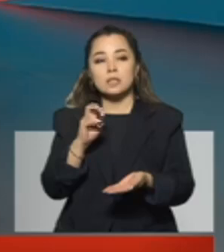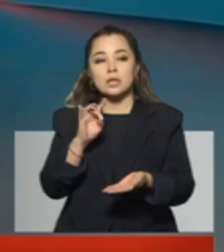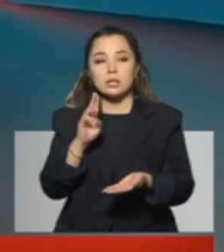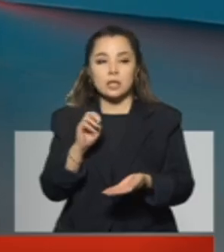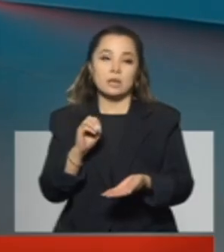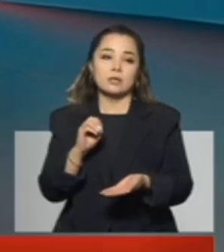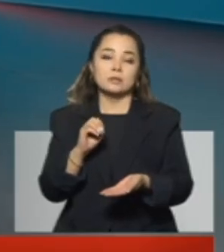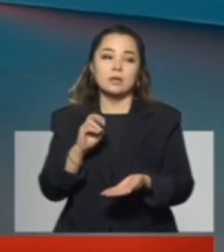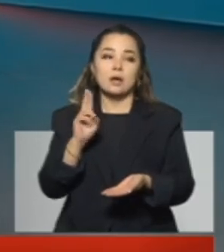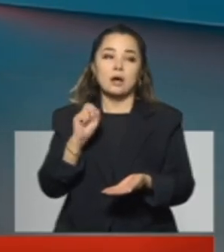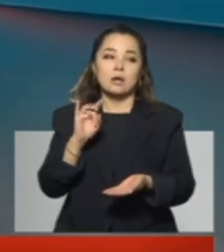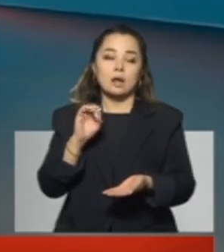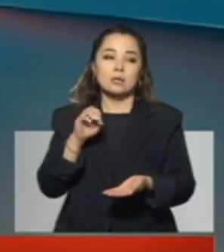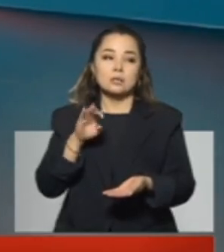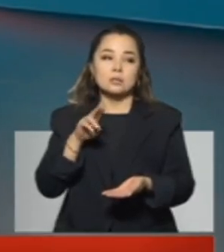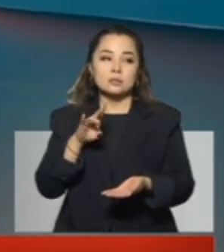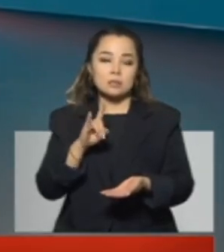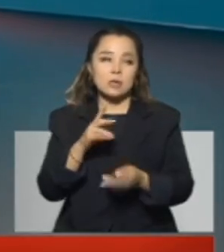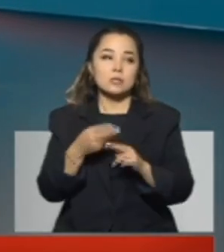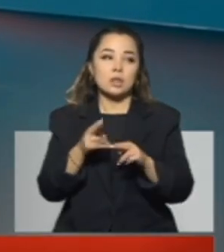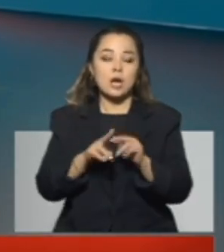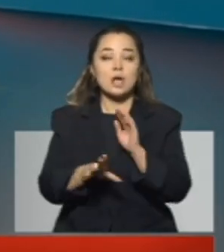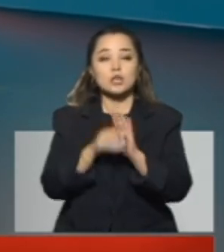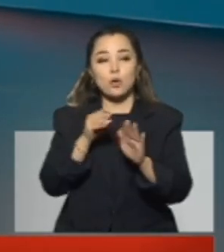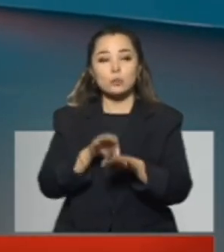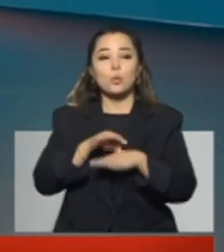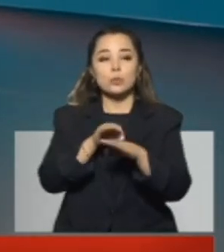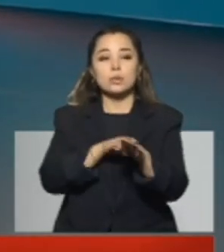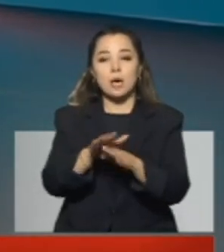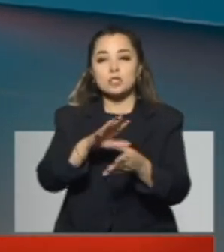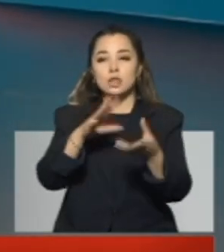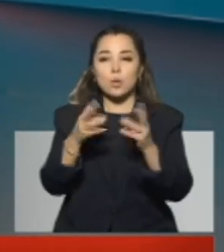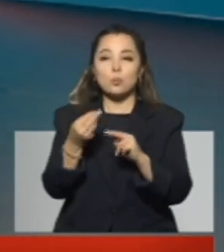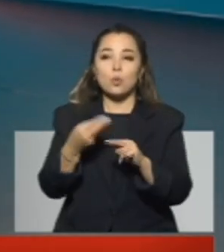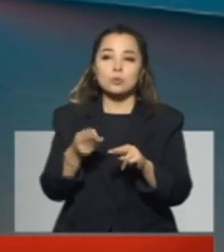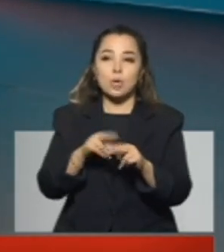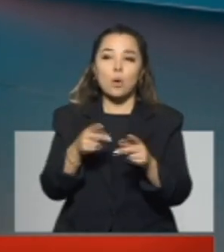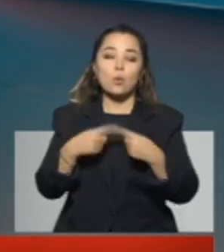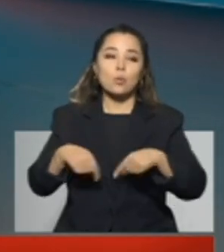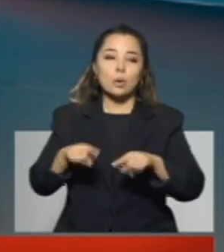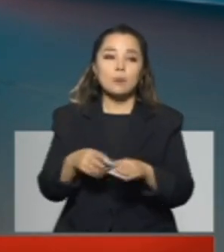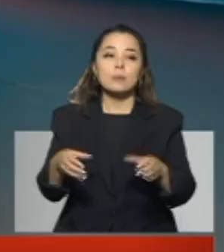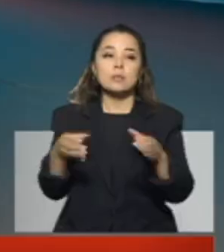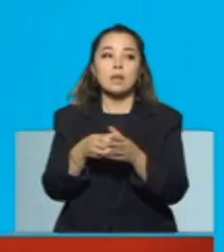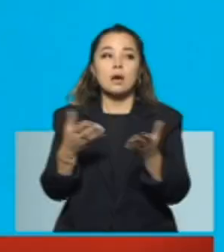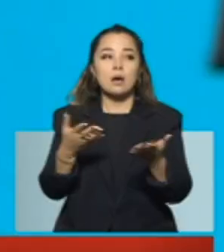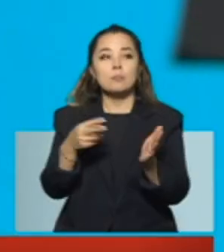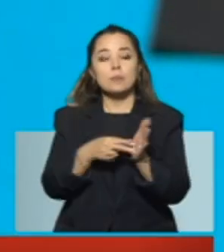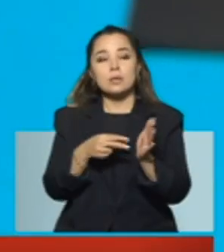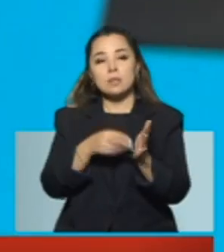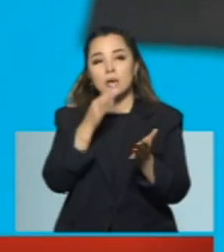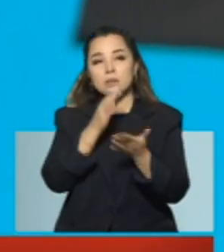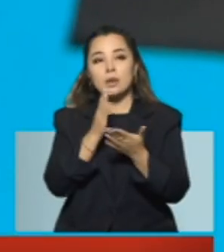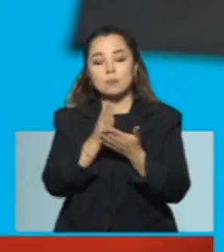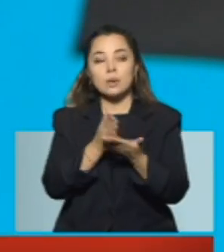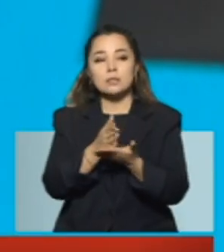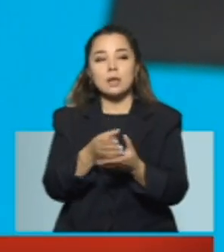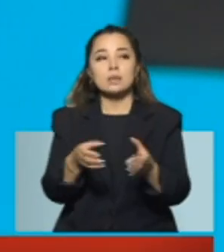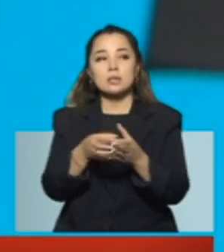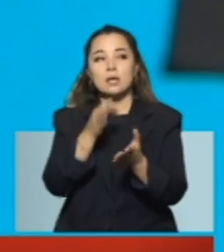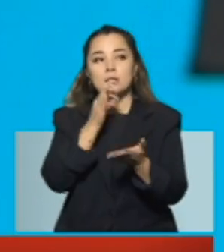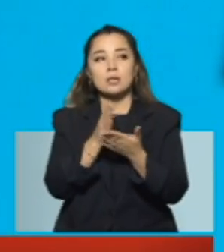келдіңіз. Бүгін енді референдум өтті. Жалпы осы қоғамдық науқанға қандай баға берер едіңіз саясаттанушы